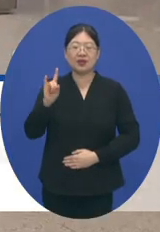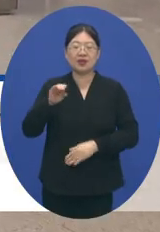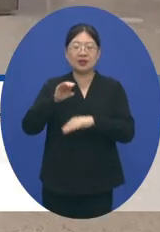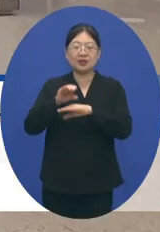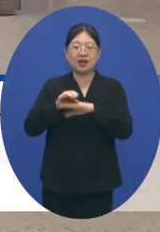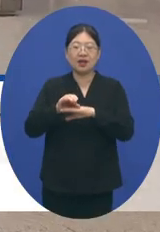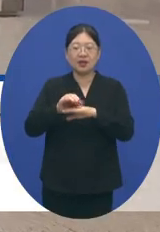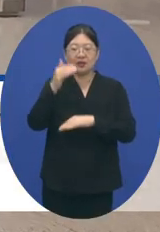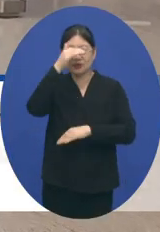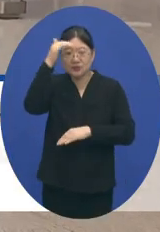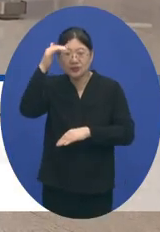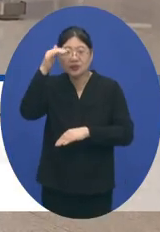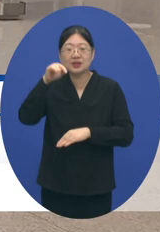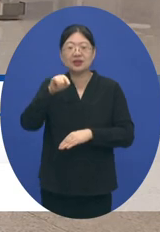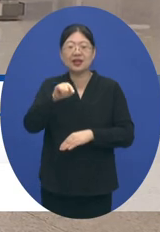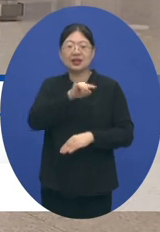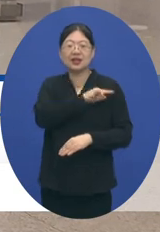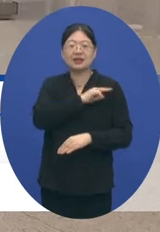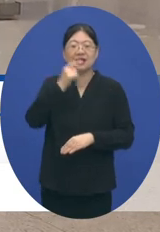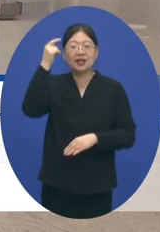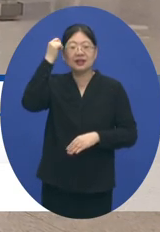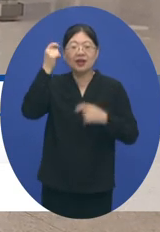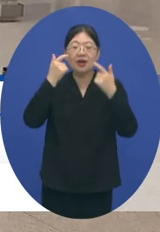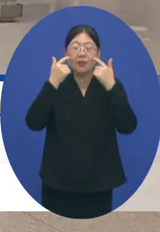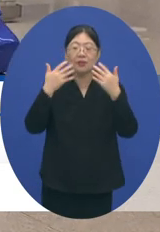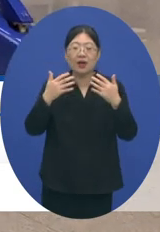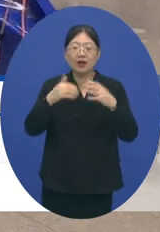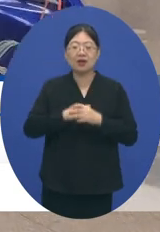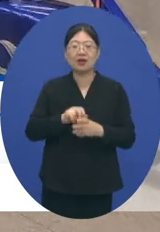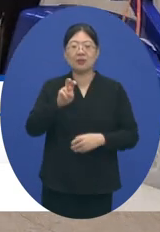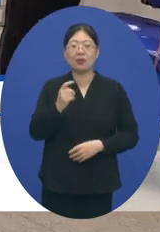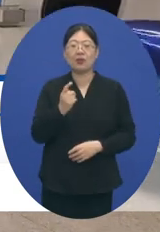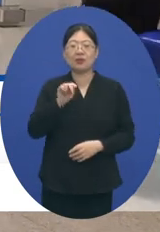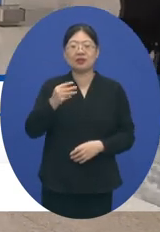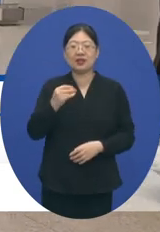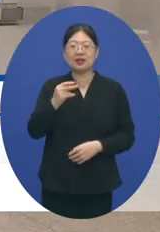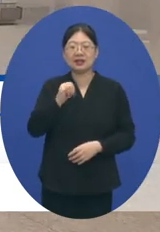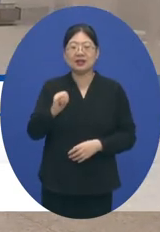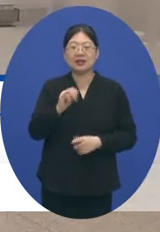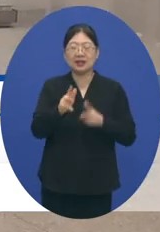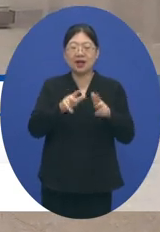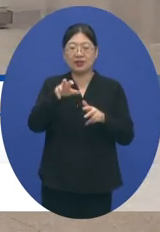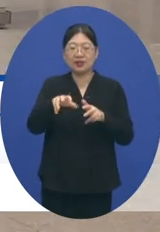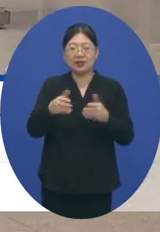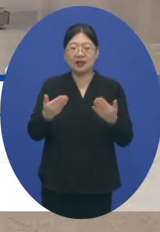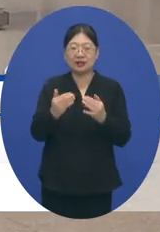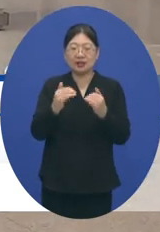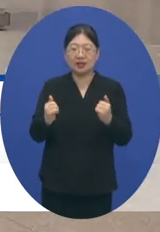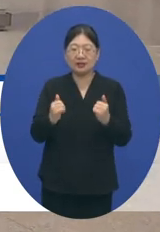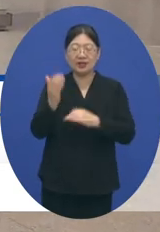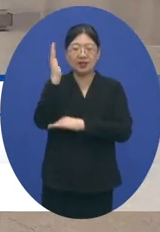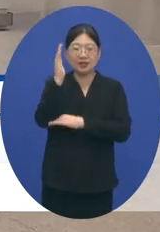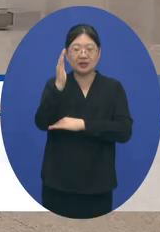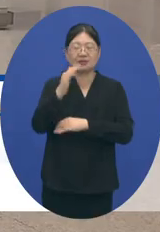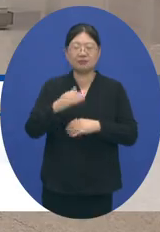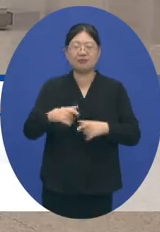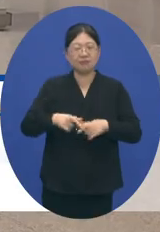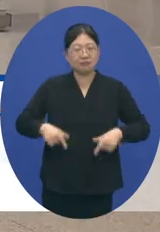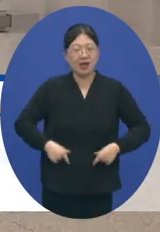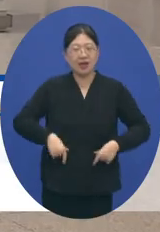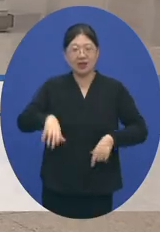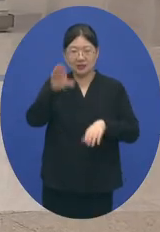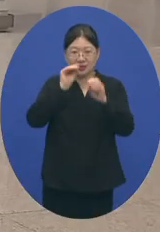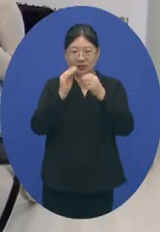공장 투어가, 북미 공장 투어가 특히 기억에 남았는데, 모빌리티 산업 현장을 일선에서 일하고 계신 분들의 이야기를 허심탄회하게 들을 수